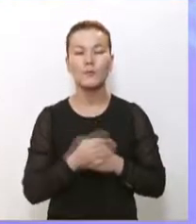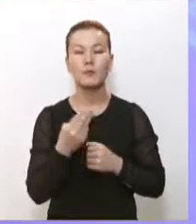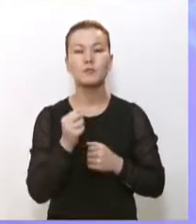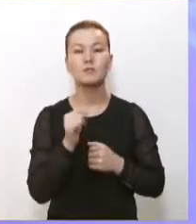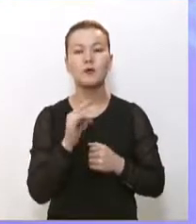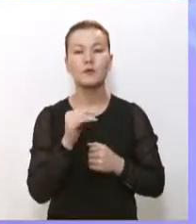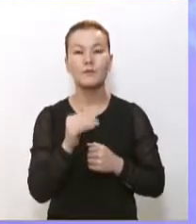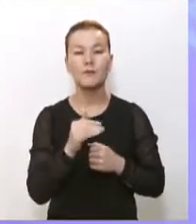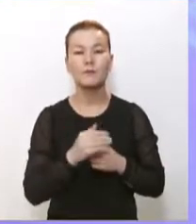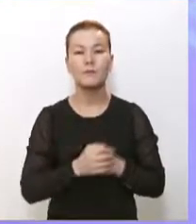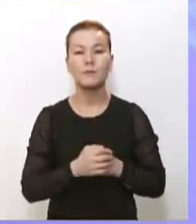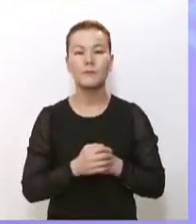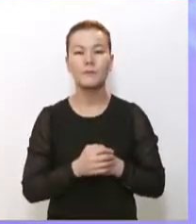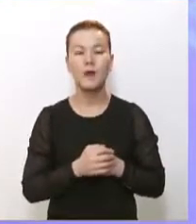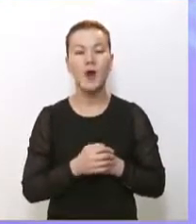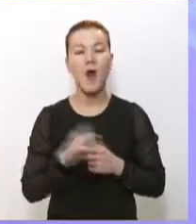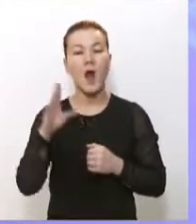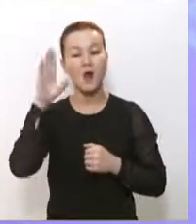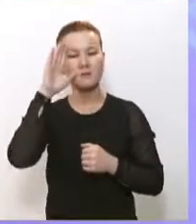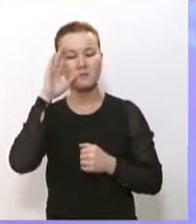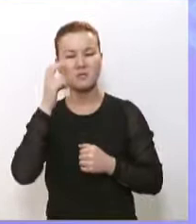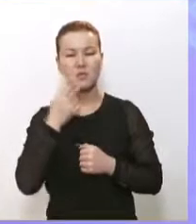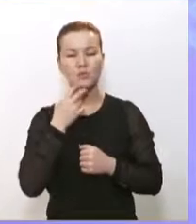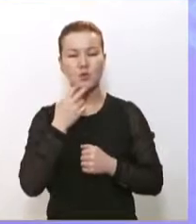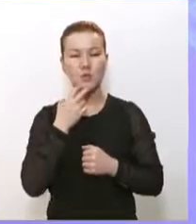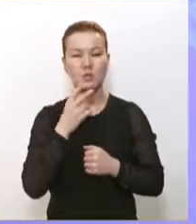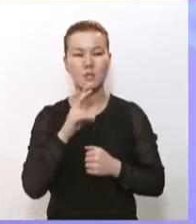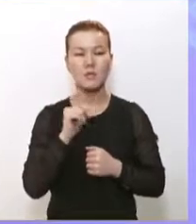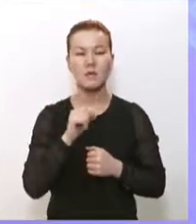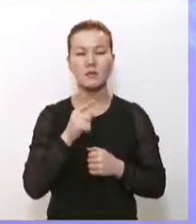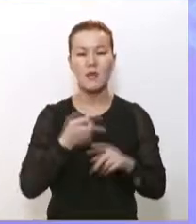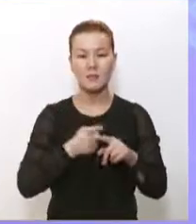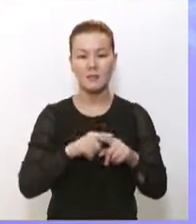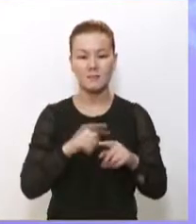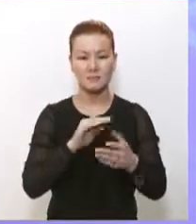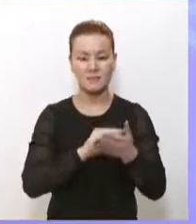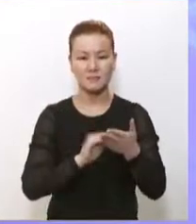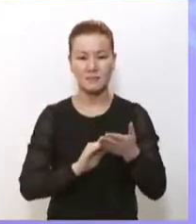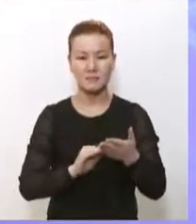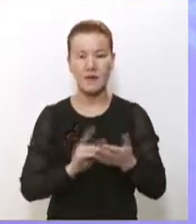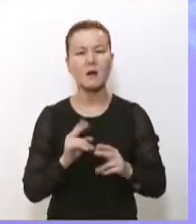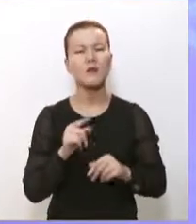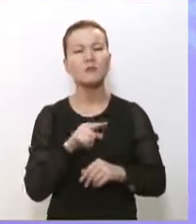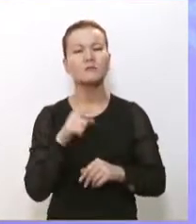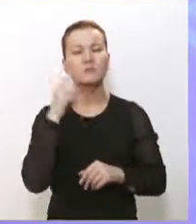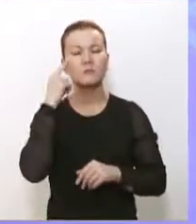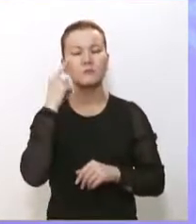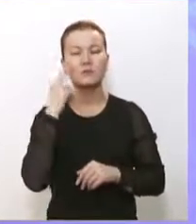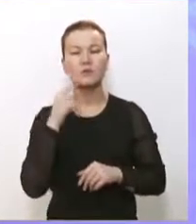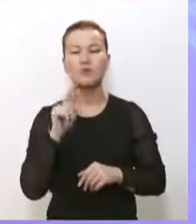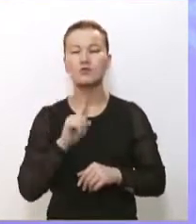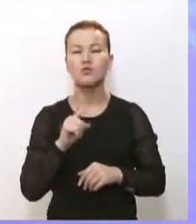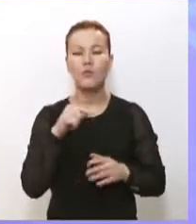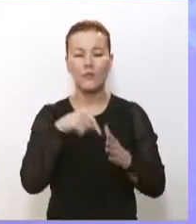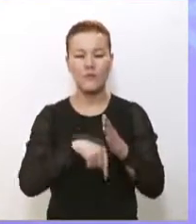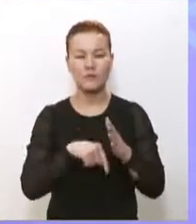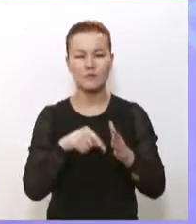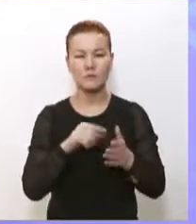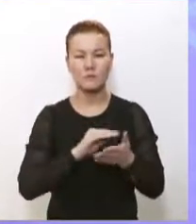шарф. Азамат смеется над этим списком. Как вы думаете, что в этом списке не